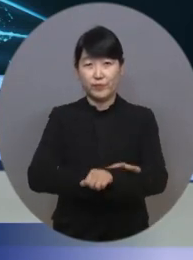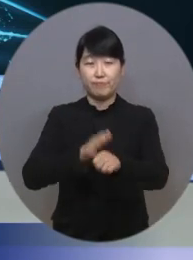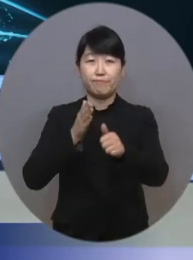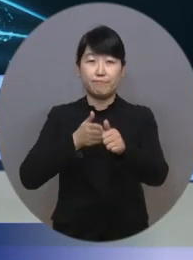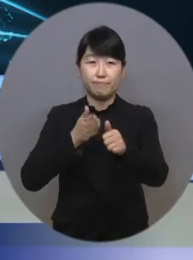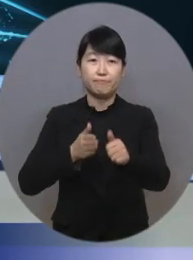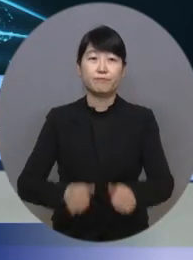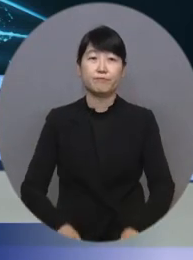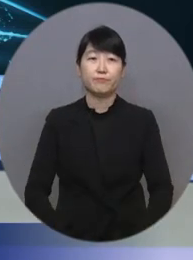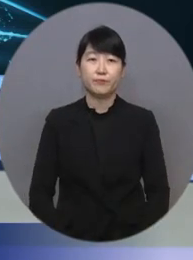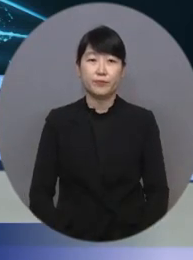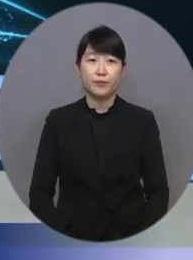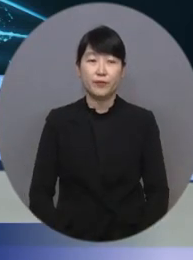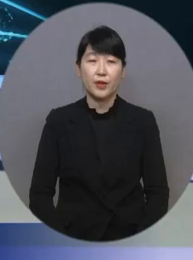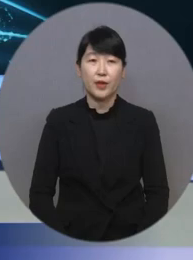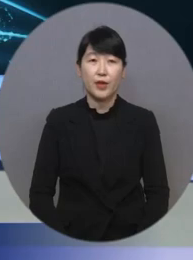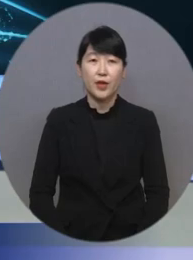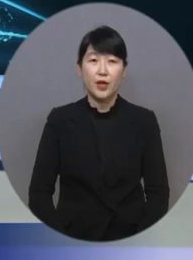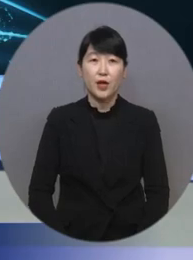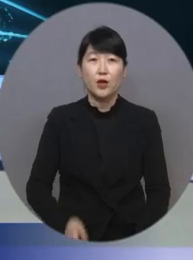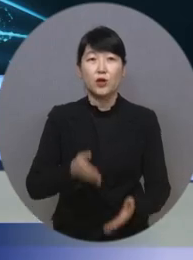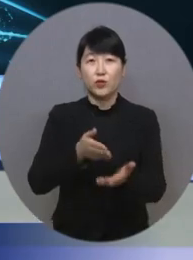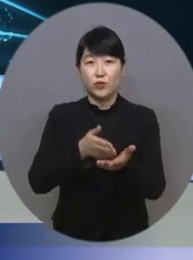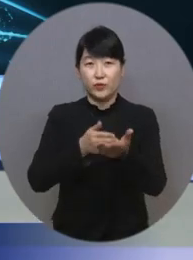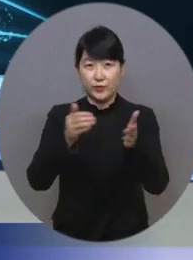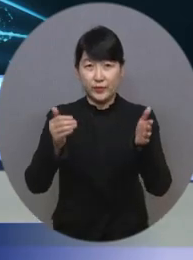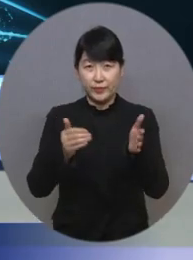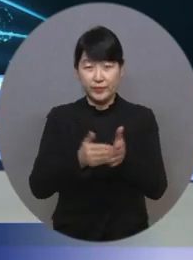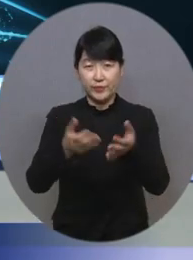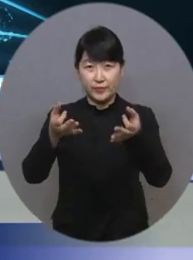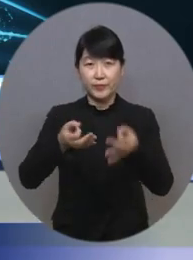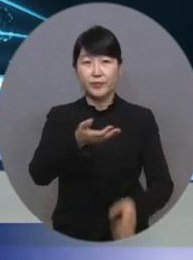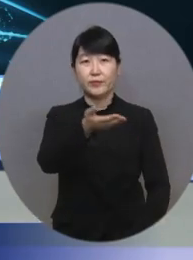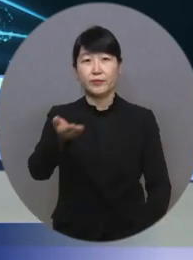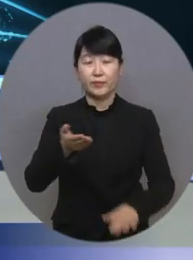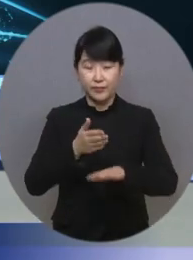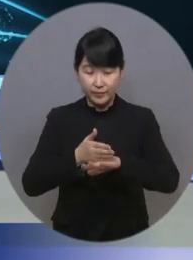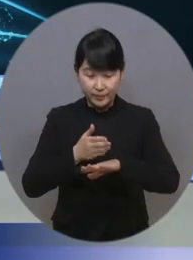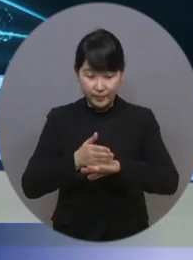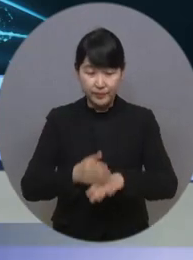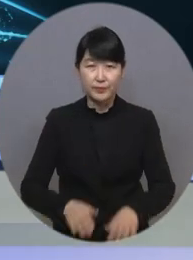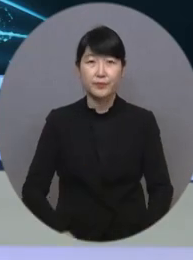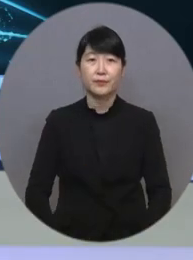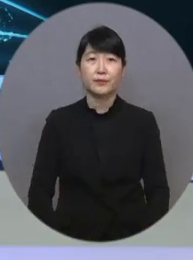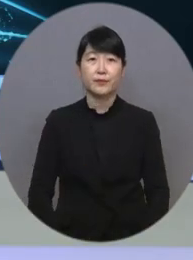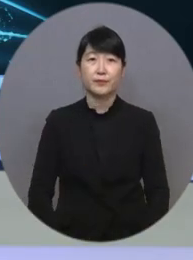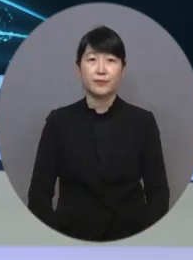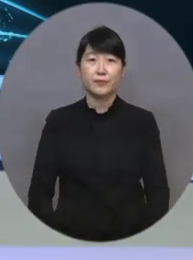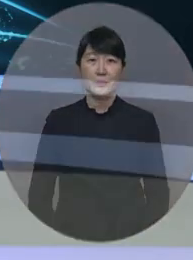바랍니다. 이상 복지TV 뉴스를 마칩니다. 시청해주신 여러분 고맙습니다.